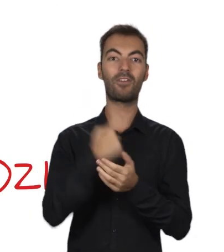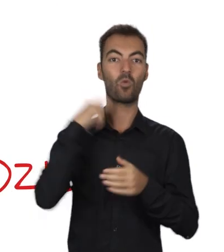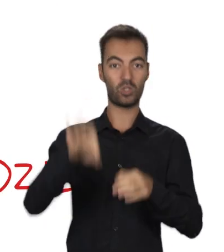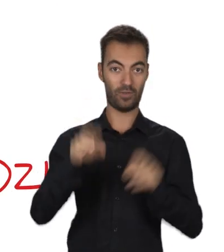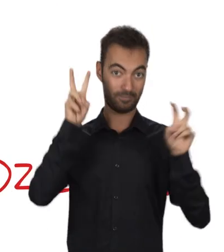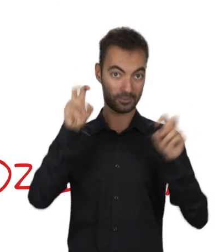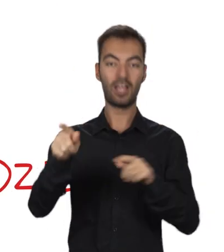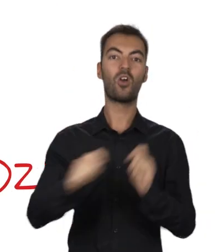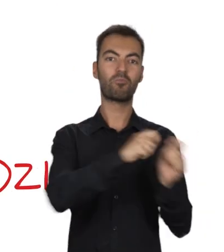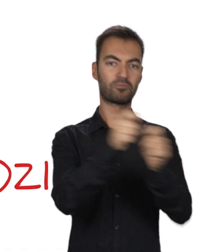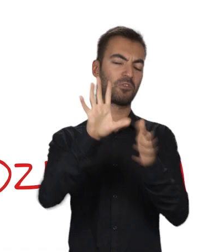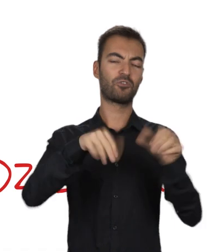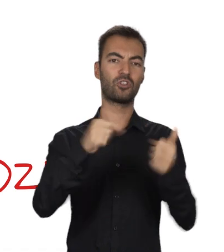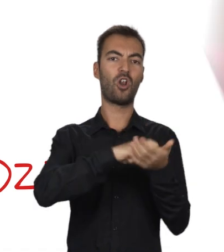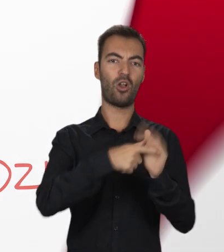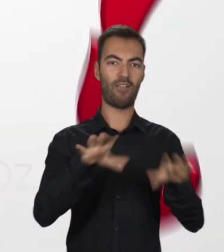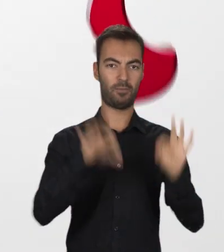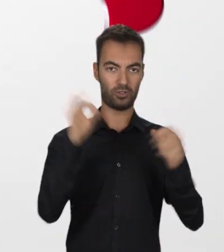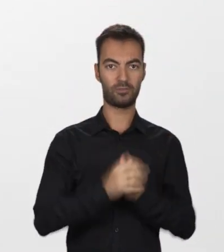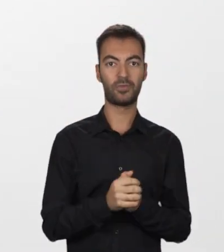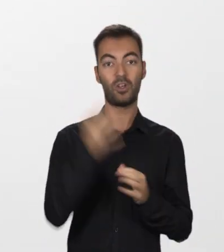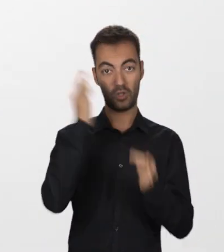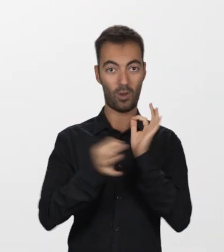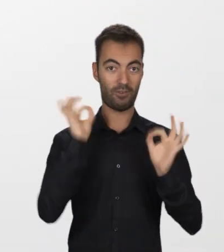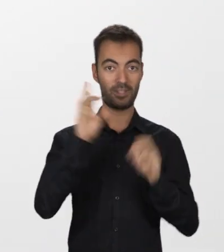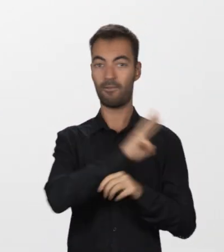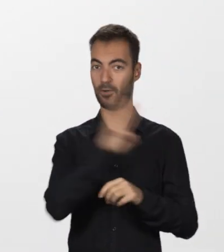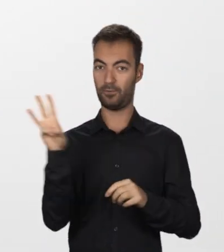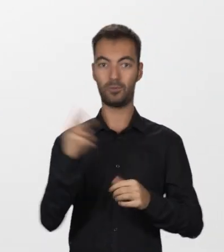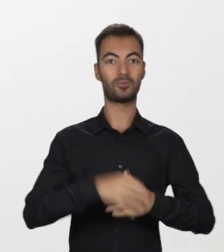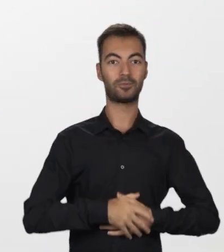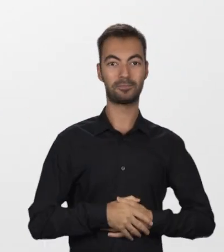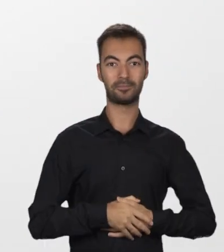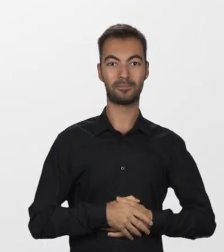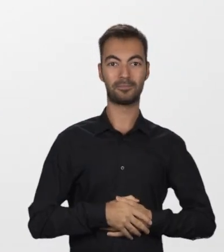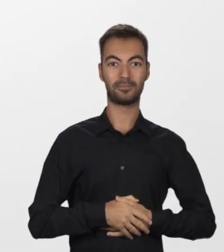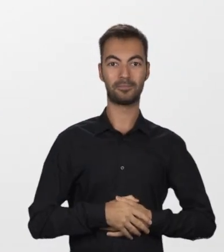gminy zaświadczenie o prawie do głosowania i głosować w dowolnym lokalu wyborczym. Więcej informacji znajdziesz na stronie internetowej.